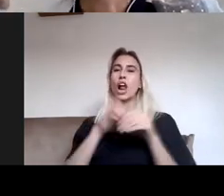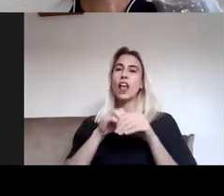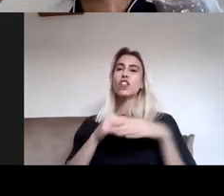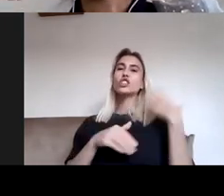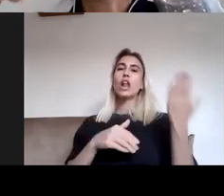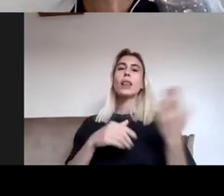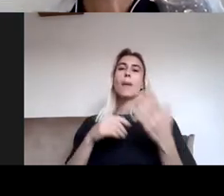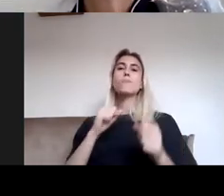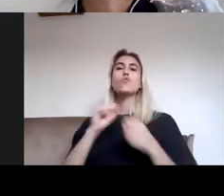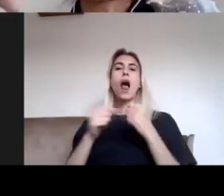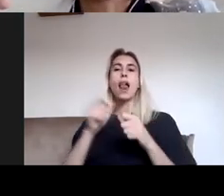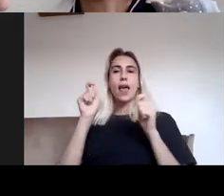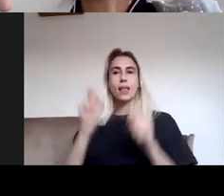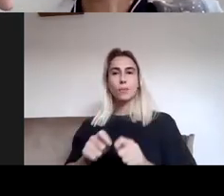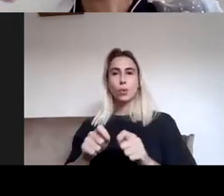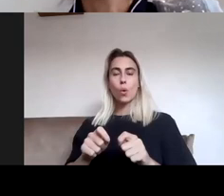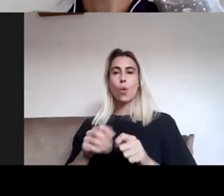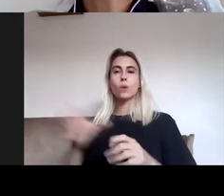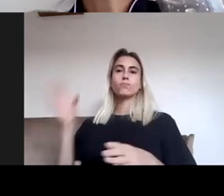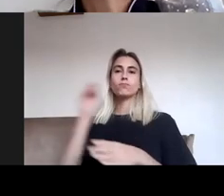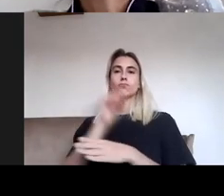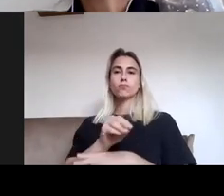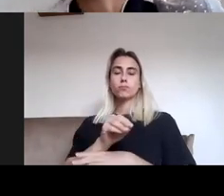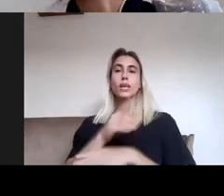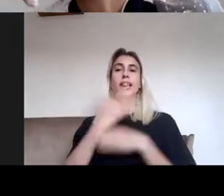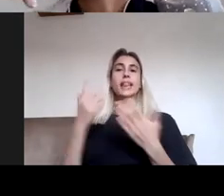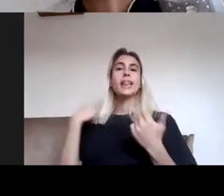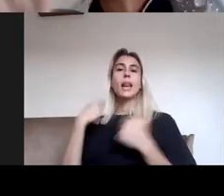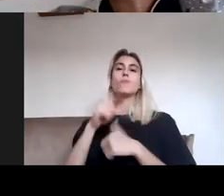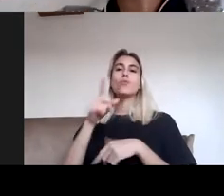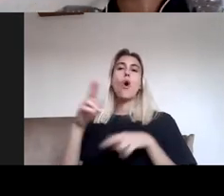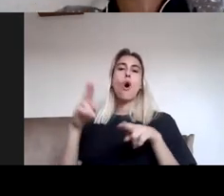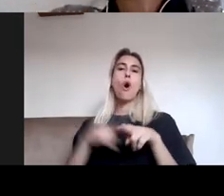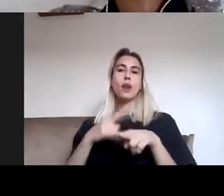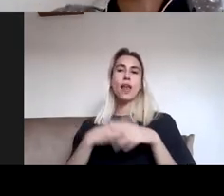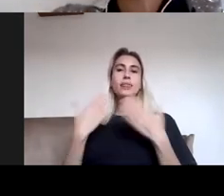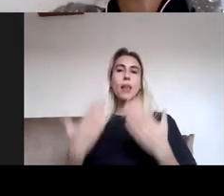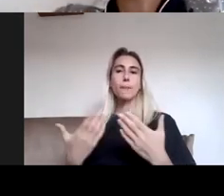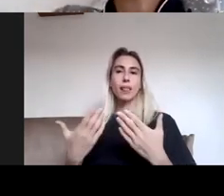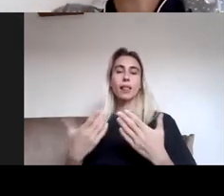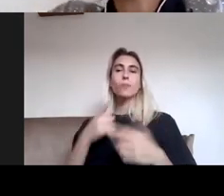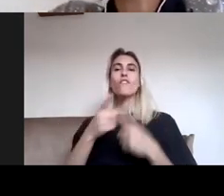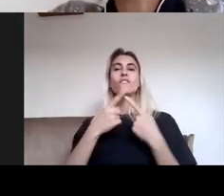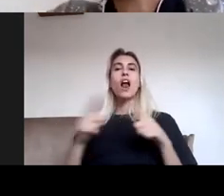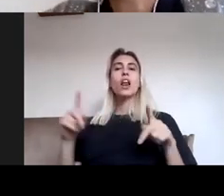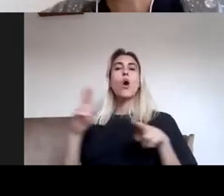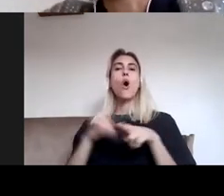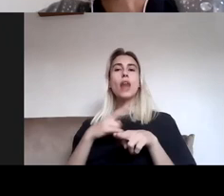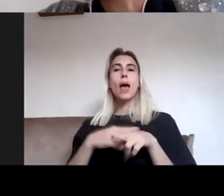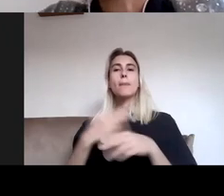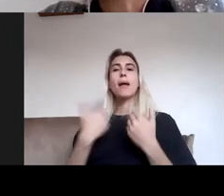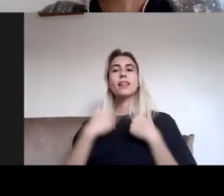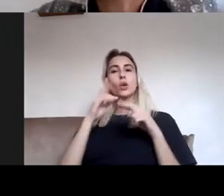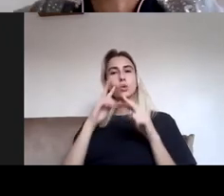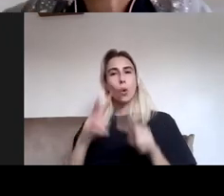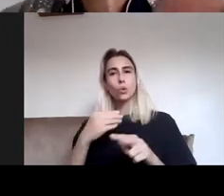yapılıyor ya da dışarıdan müdahale ederek yerleştiriliyor. Bu da bir örnek. Bu tabii şey, farklı örnekler ve farklı, ben de gördüm.